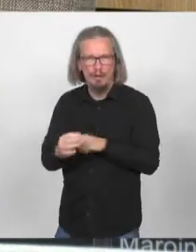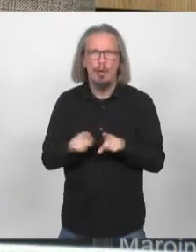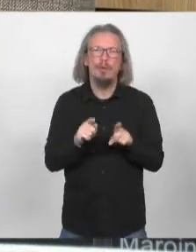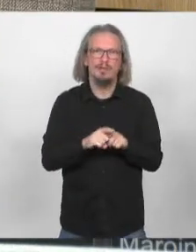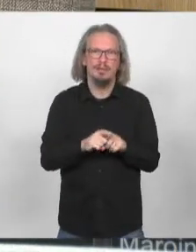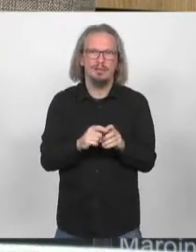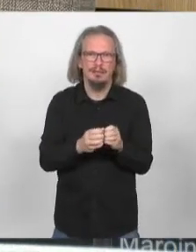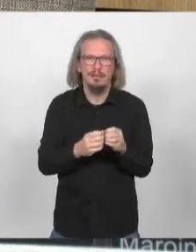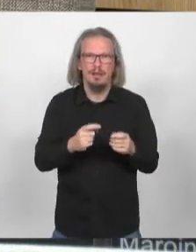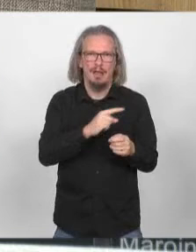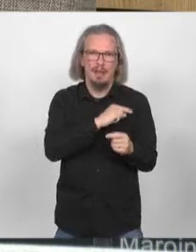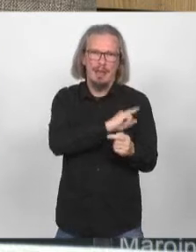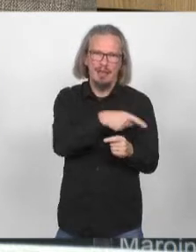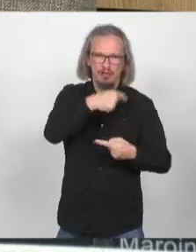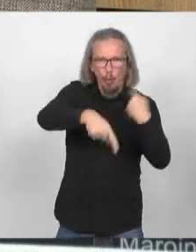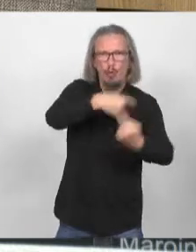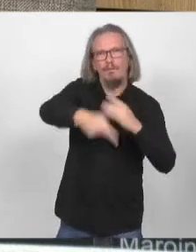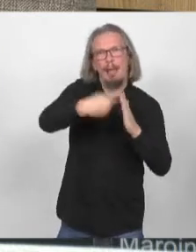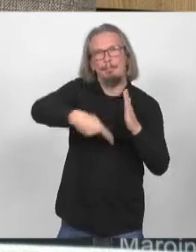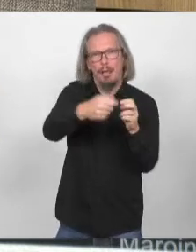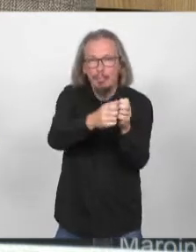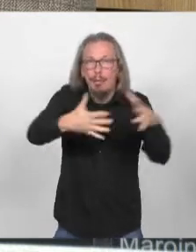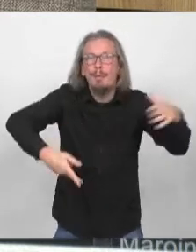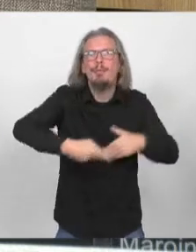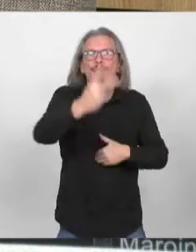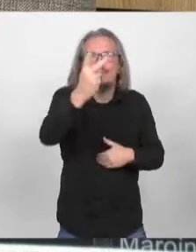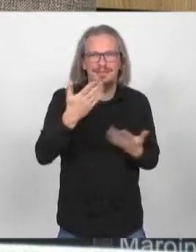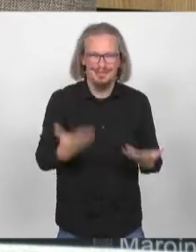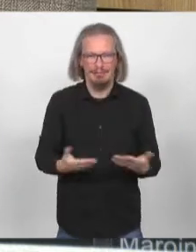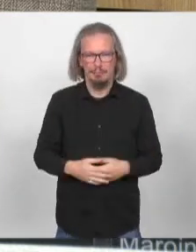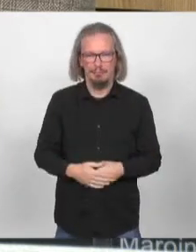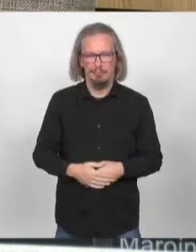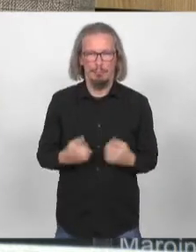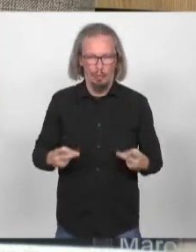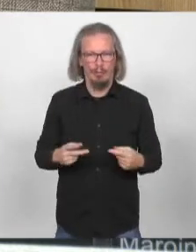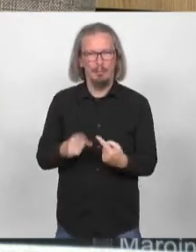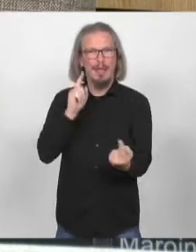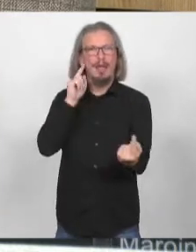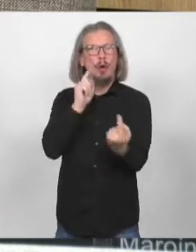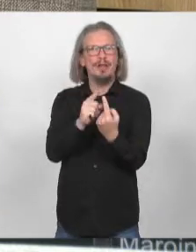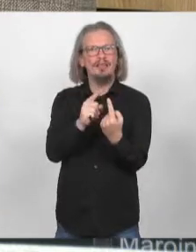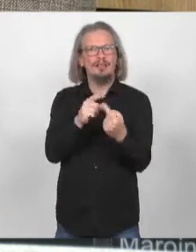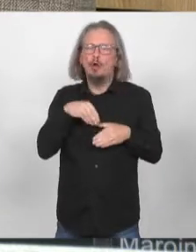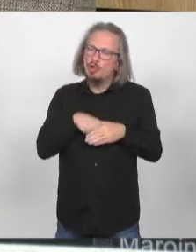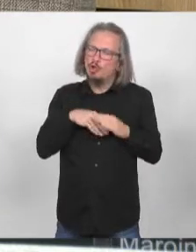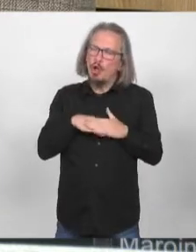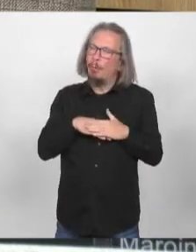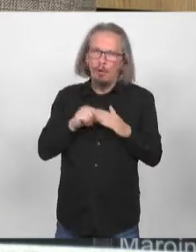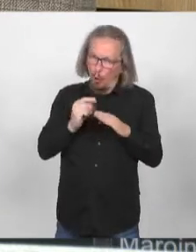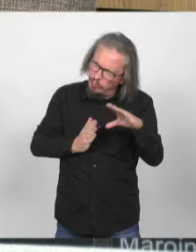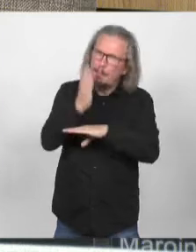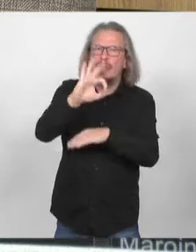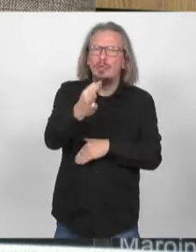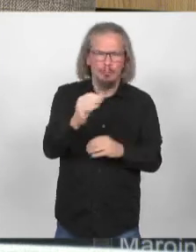accélérer le développement des énergies renouvelables sur son territoire. Autant d'objectifs qui dépassent la seule sobriété, mais qui en sont complémentaires.